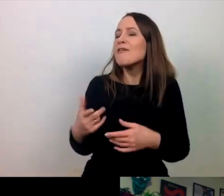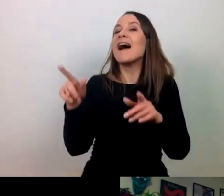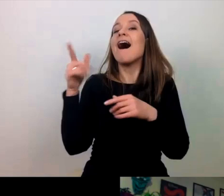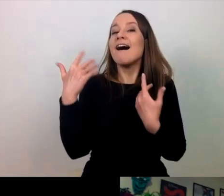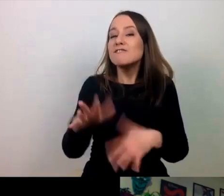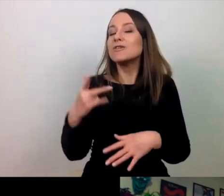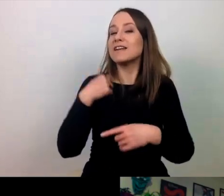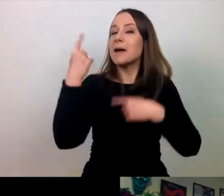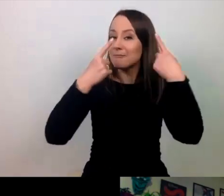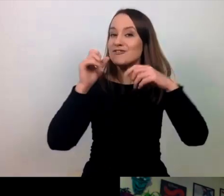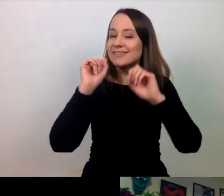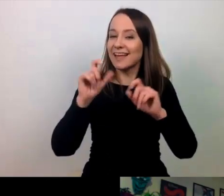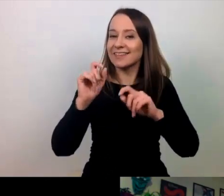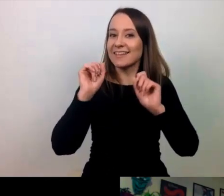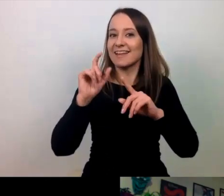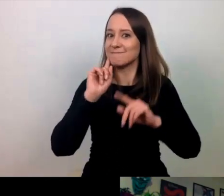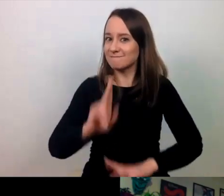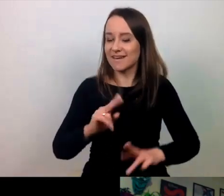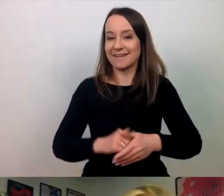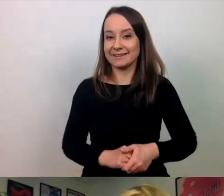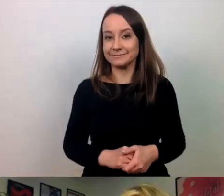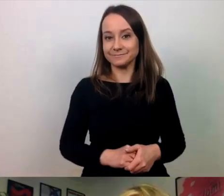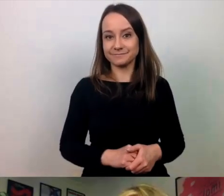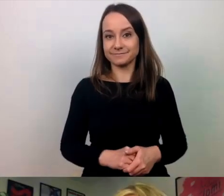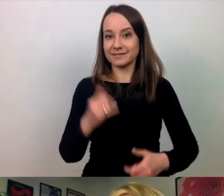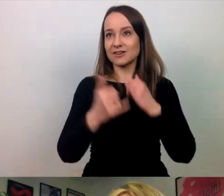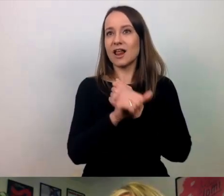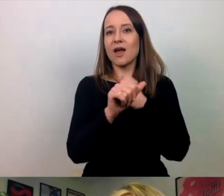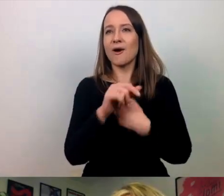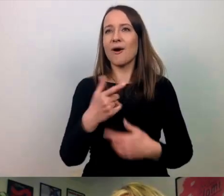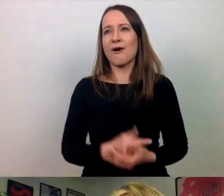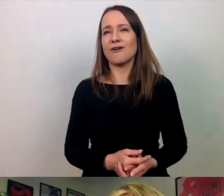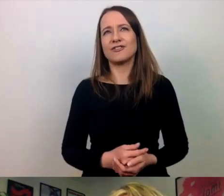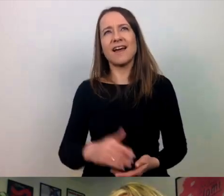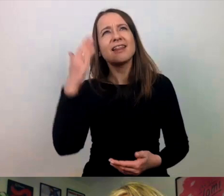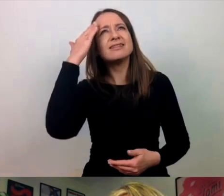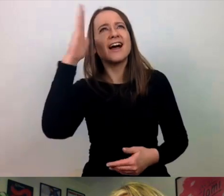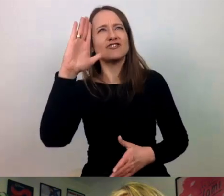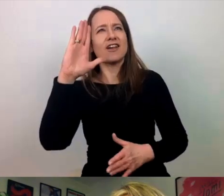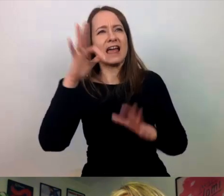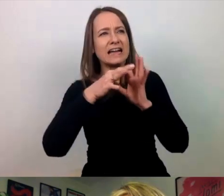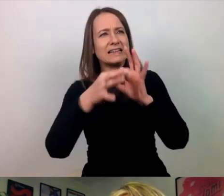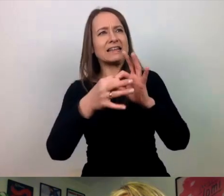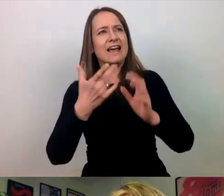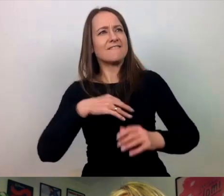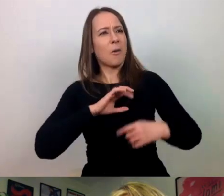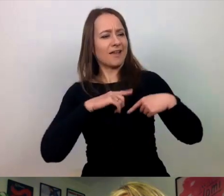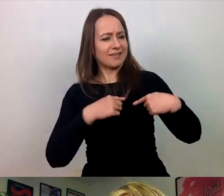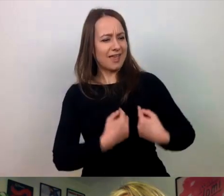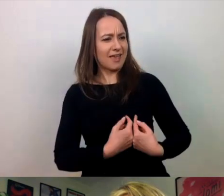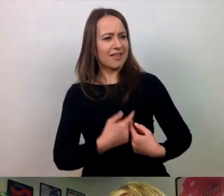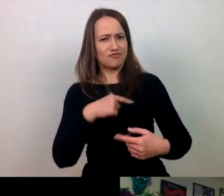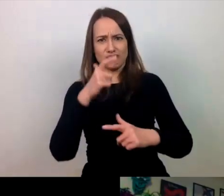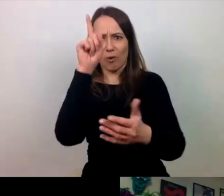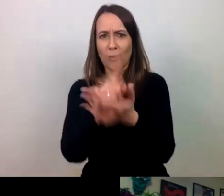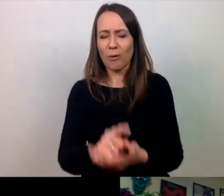tak, rzeczywiście, jeżeli chodzi o tą taką nadzieję wlewaną w serducho, to coś tutaj się udało. A może po prostu jak się patrzy